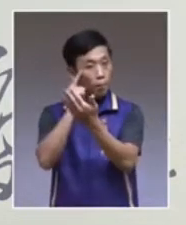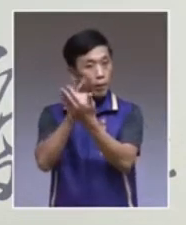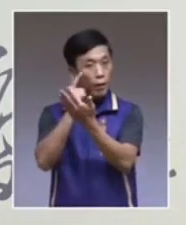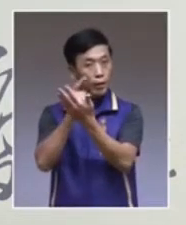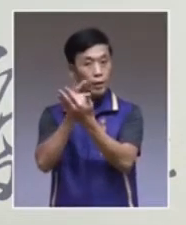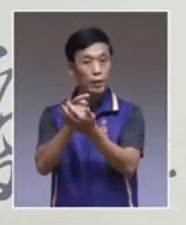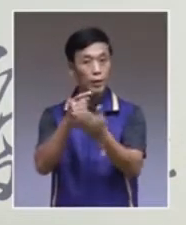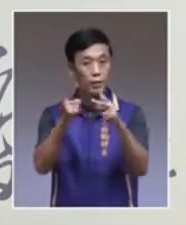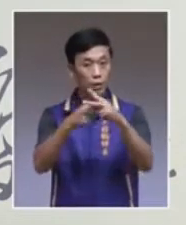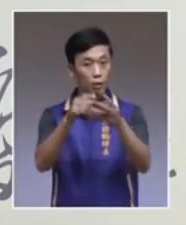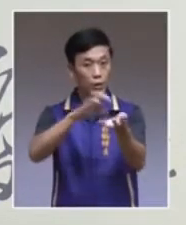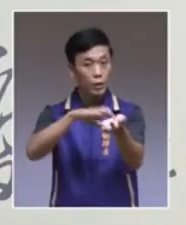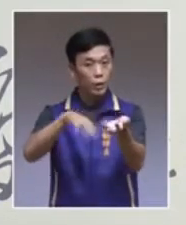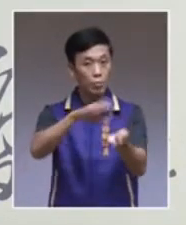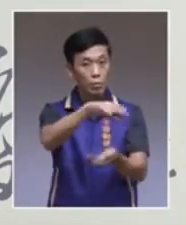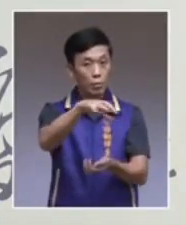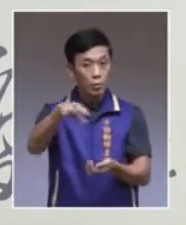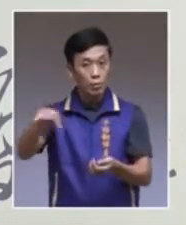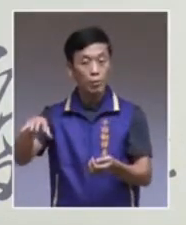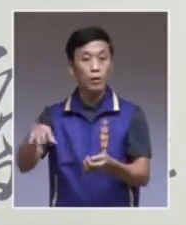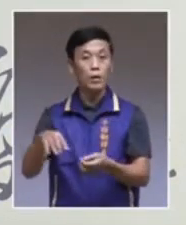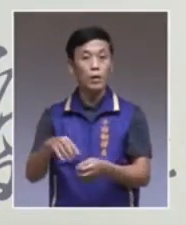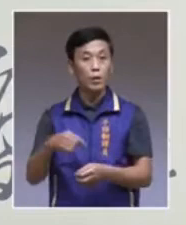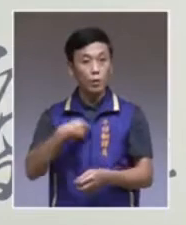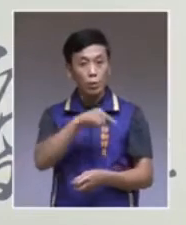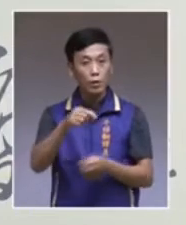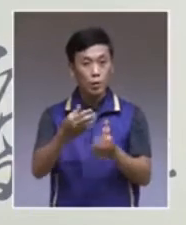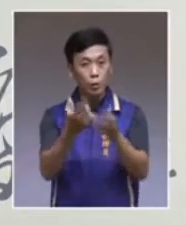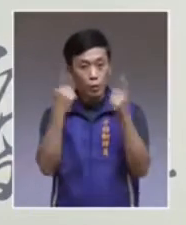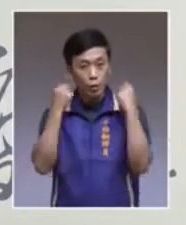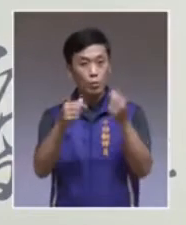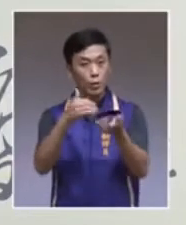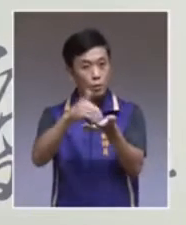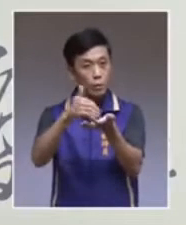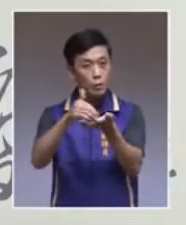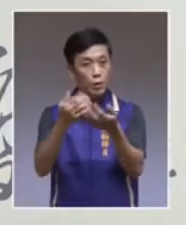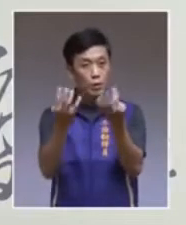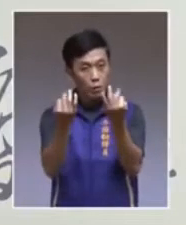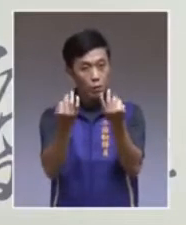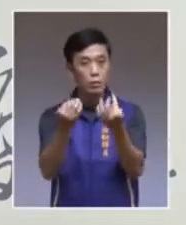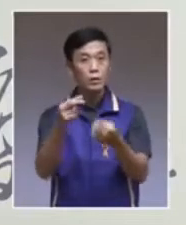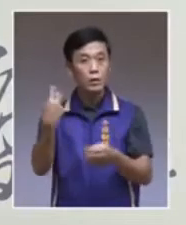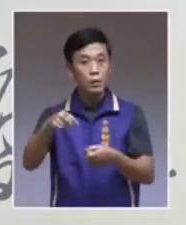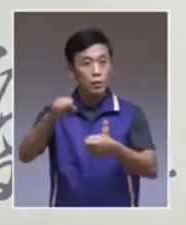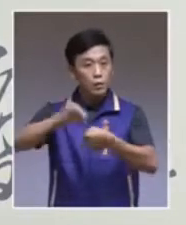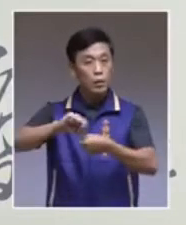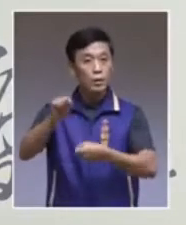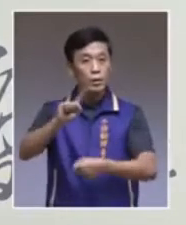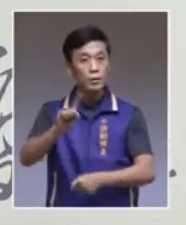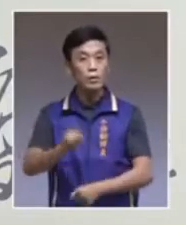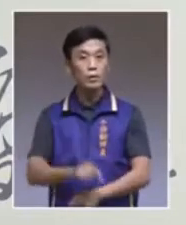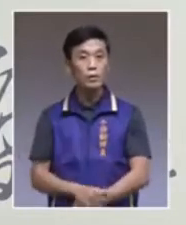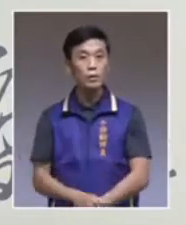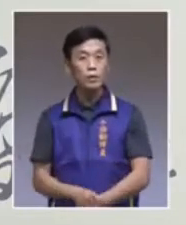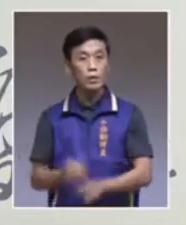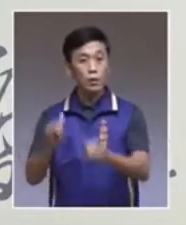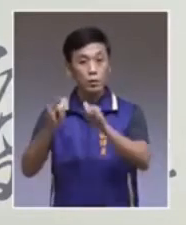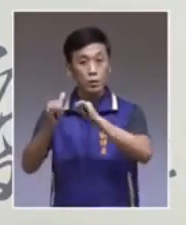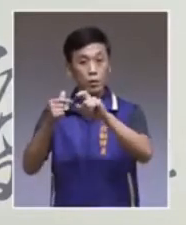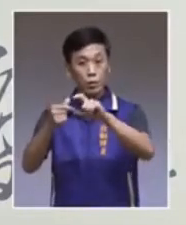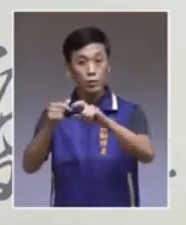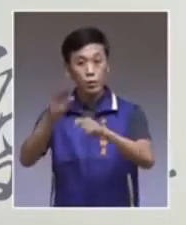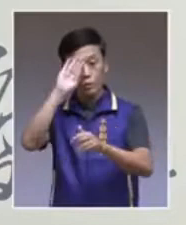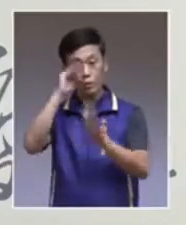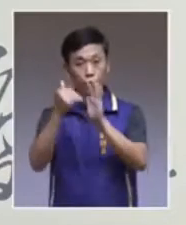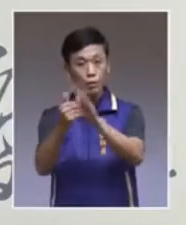这些诊所啊，理论上我们预估的数量，再加上这个我们社区的接种